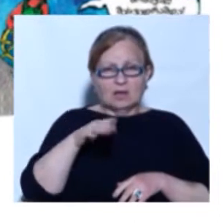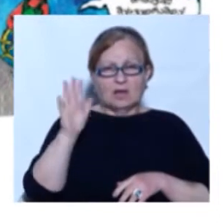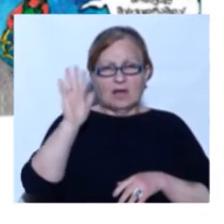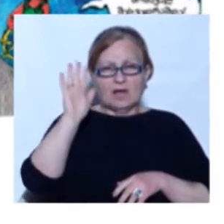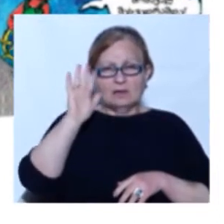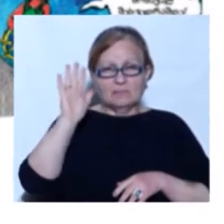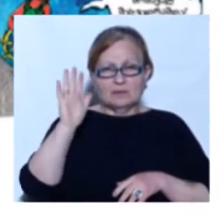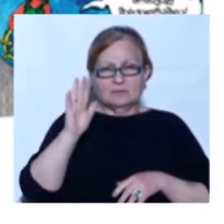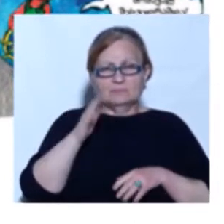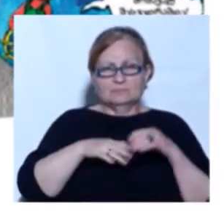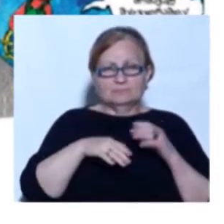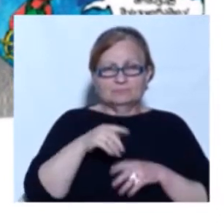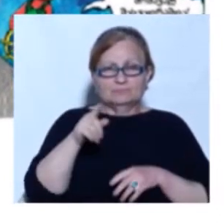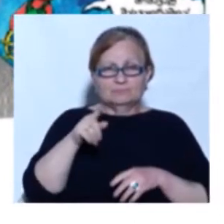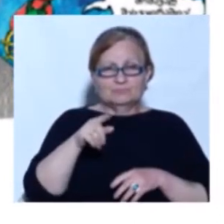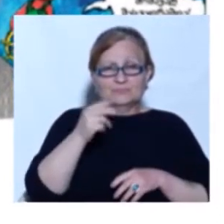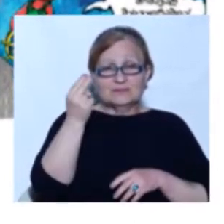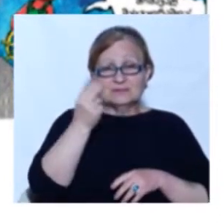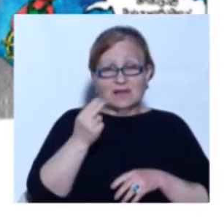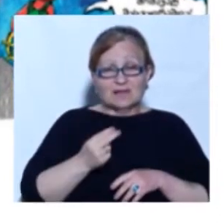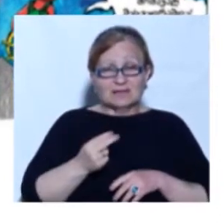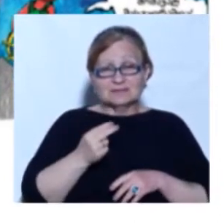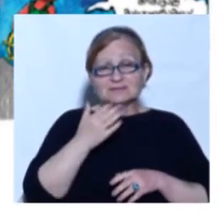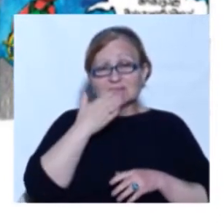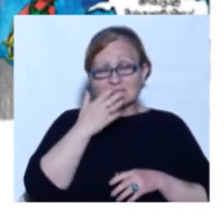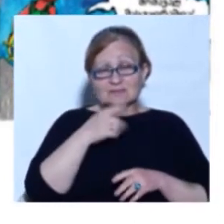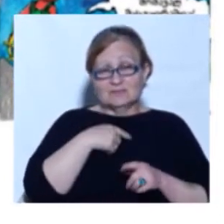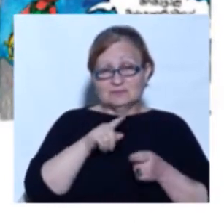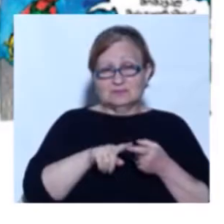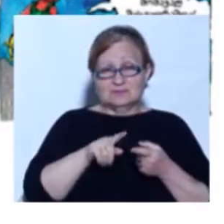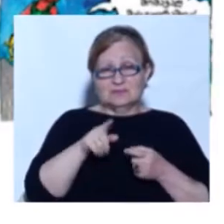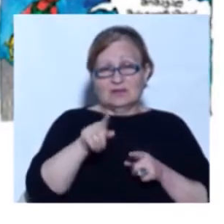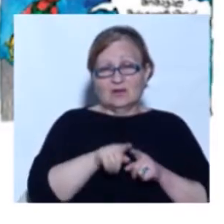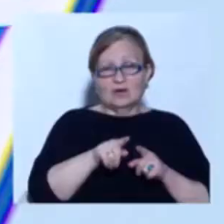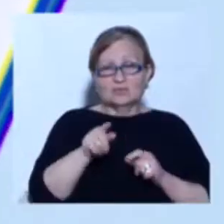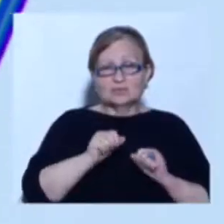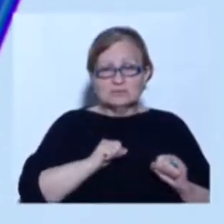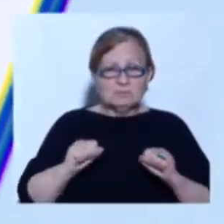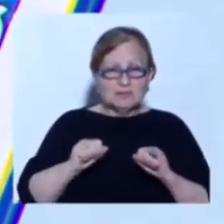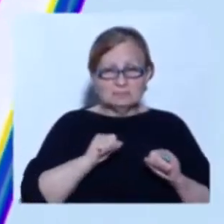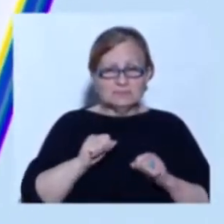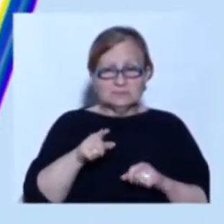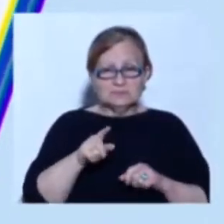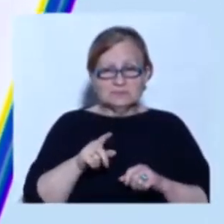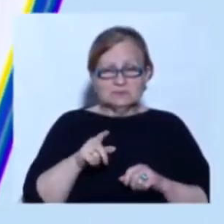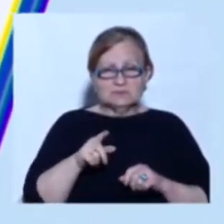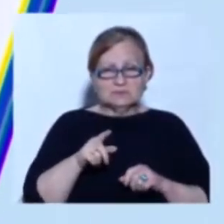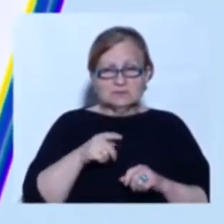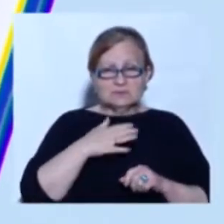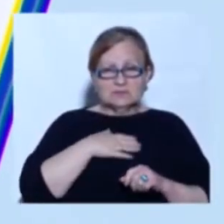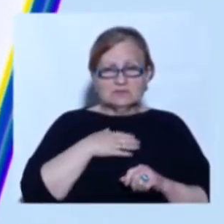აწეული. ამას გულისხმობდი ნახატის წაკითხვაში, რომ ნახეთ, მირბის ბოლოკა, რატომ მირბის? აქვე წერია,